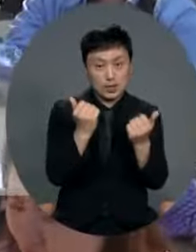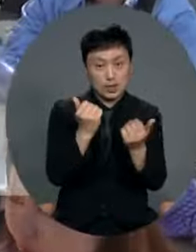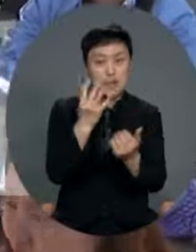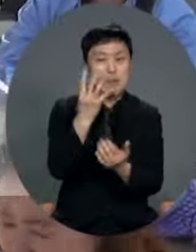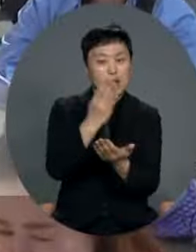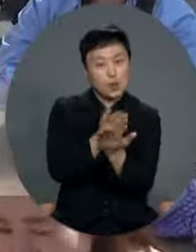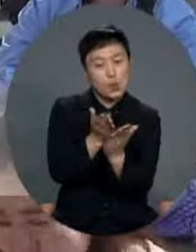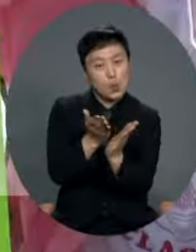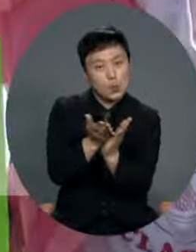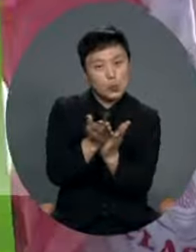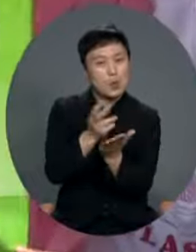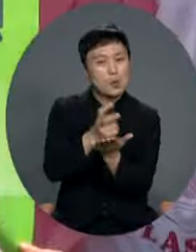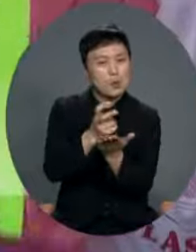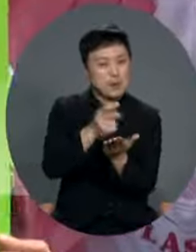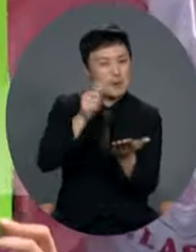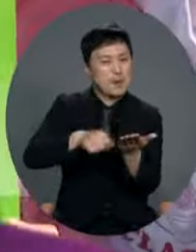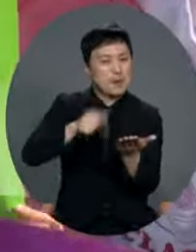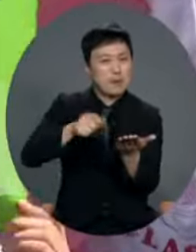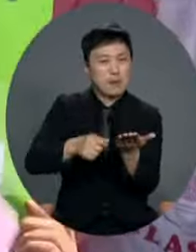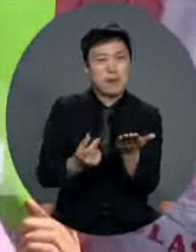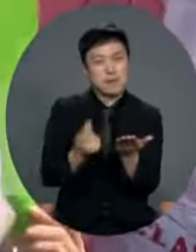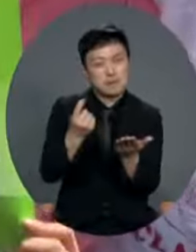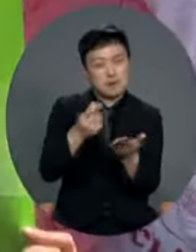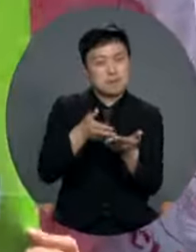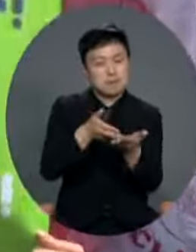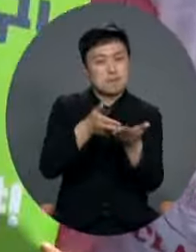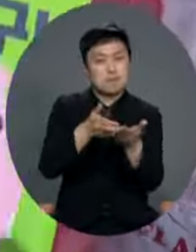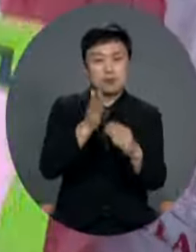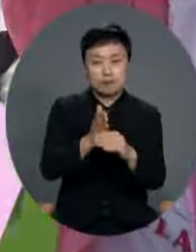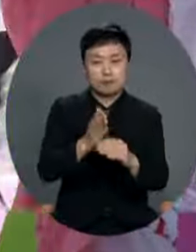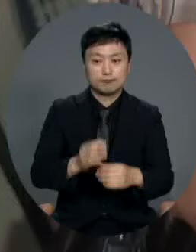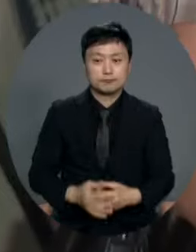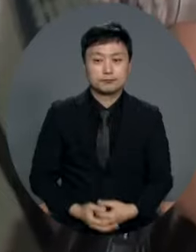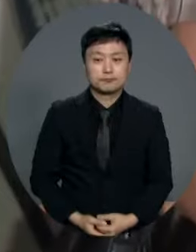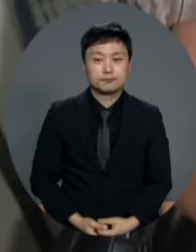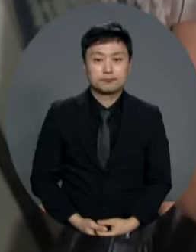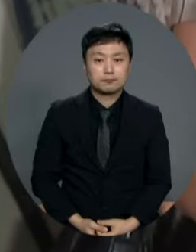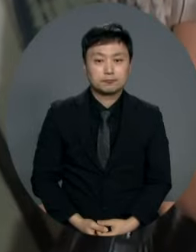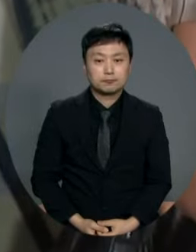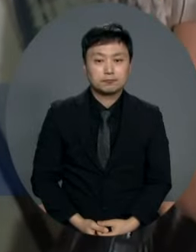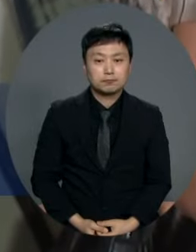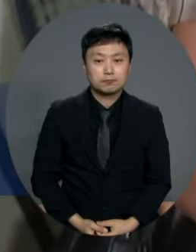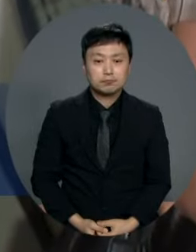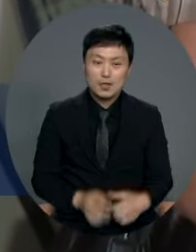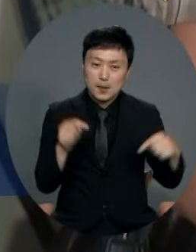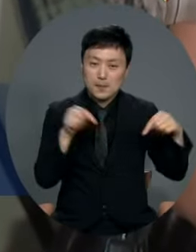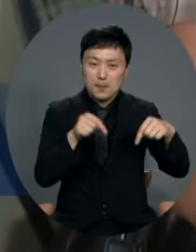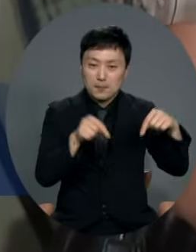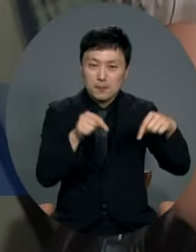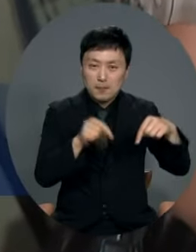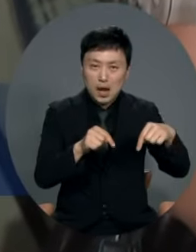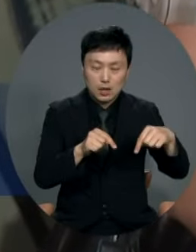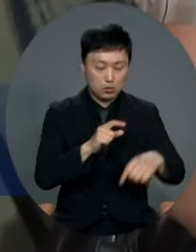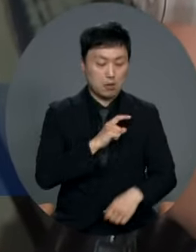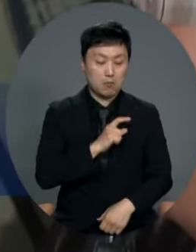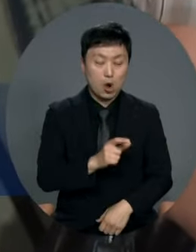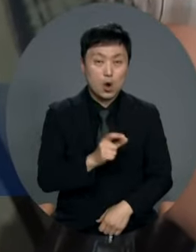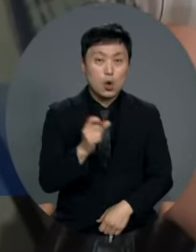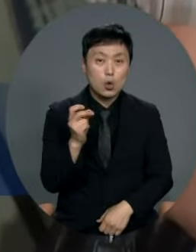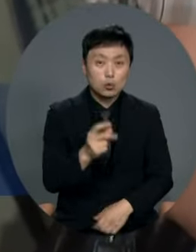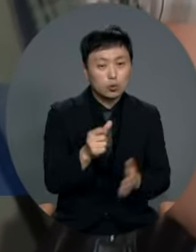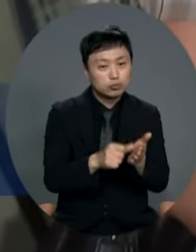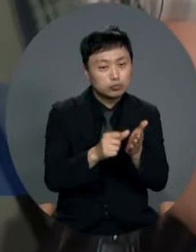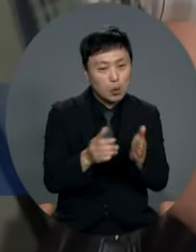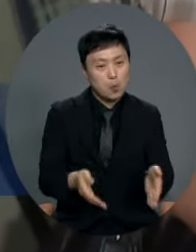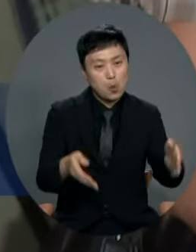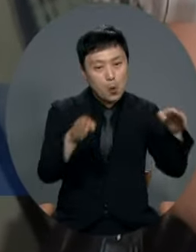가지의 관련 법안을 조속히 통과시킬 것을 촉구했습니다. 저희도 많은 협조를 통해서 자격이라든지 시설관리